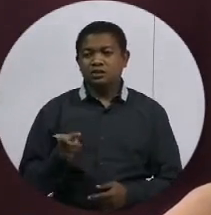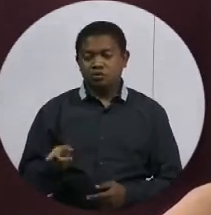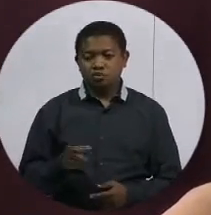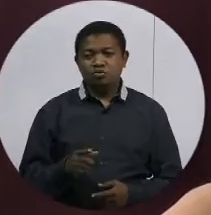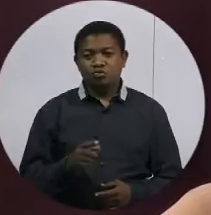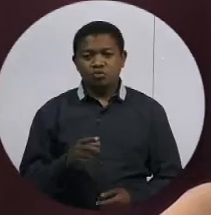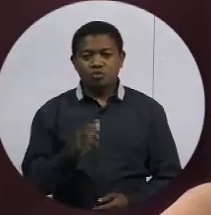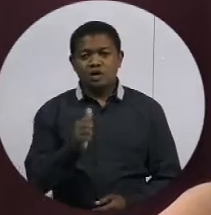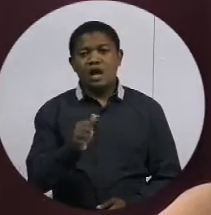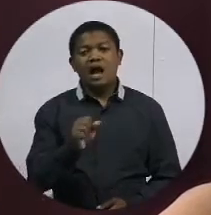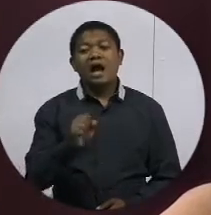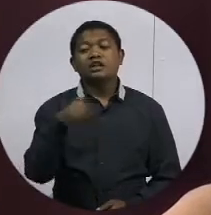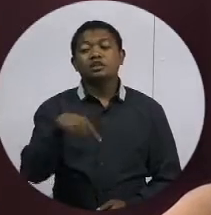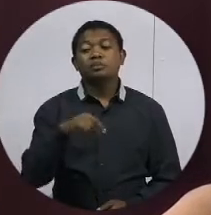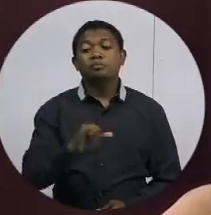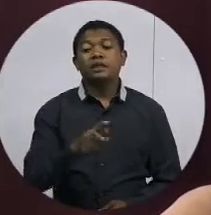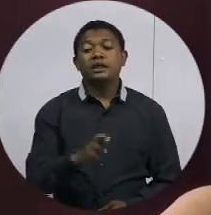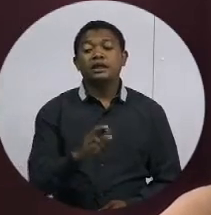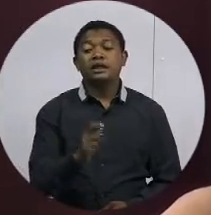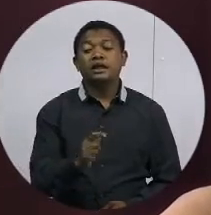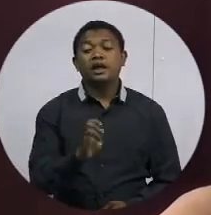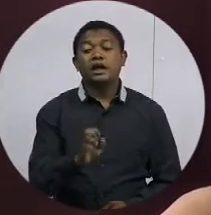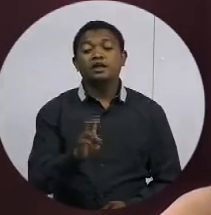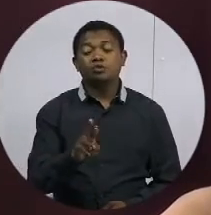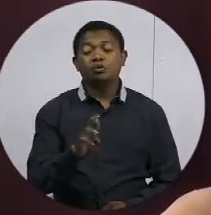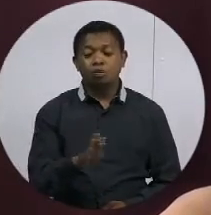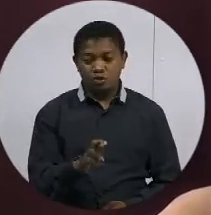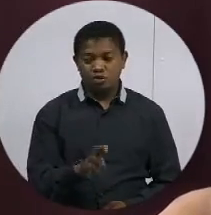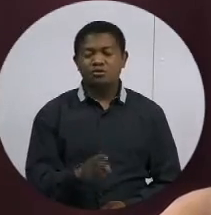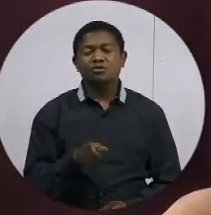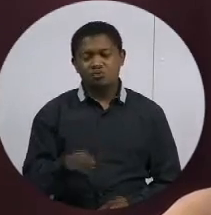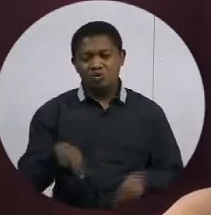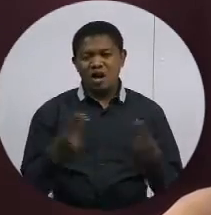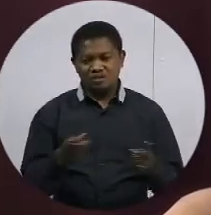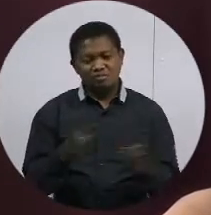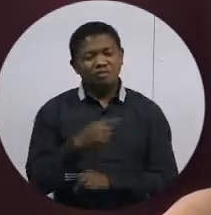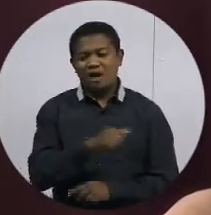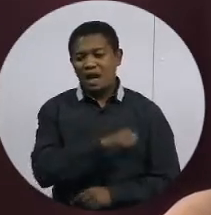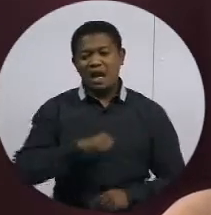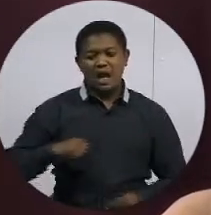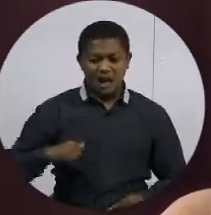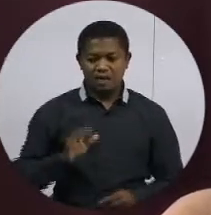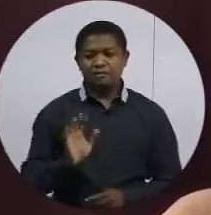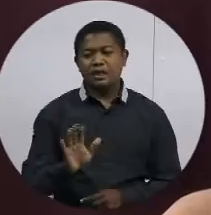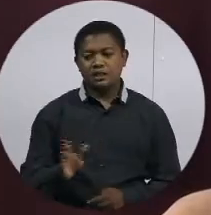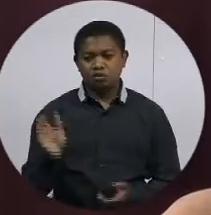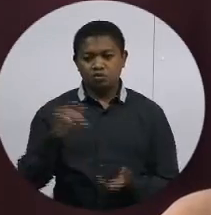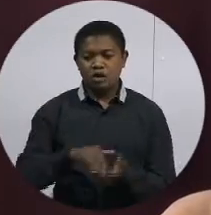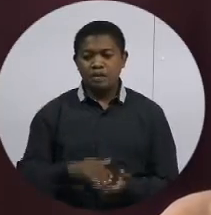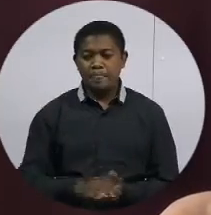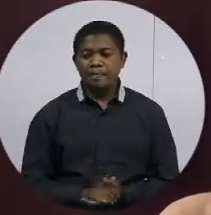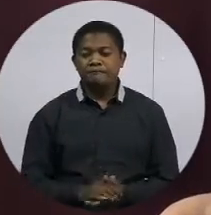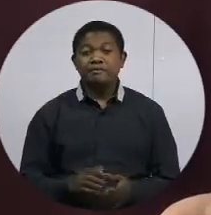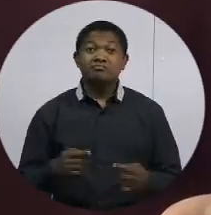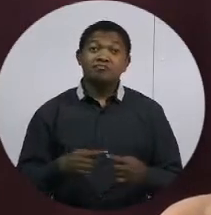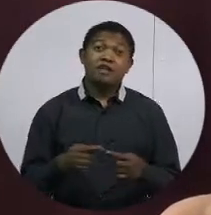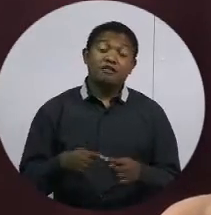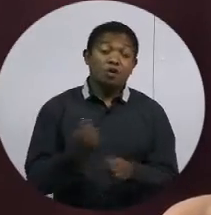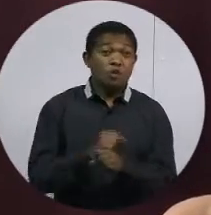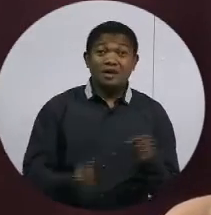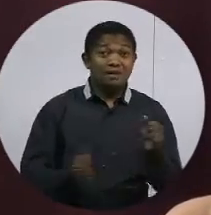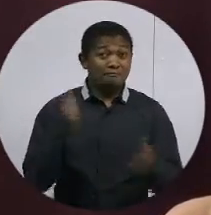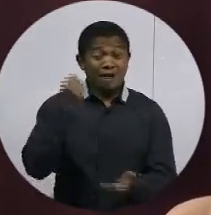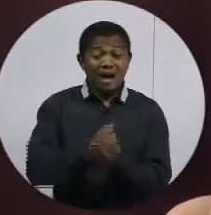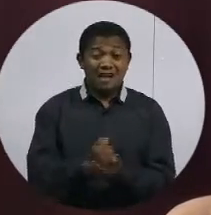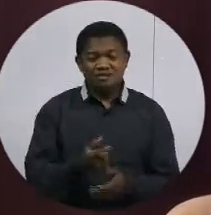respirateur zay zany tena mahatonga an'le izy elaela fa raha ny tokony izy izy a eo amin'ny ray